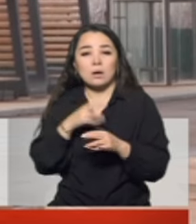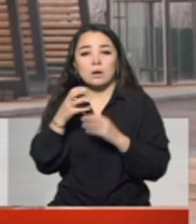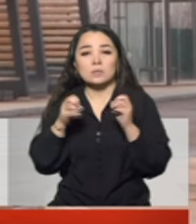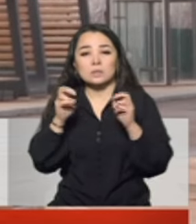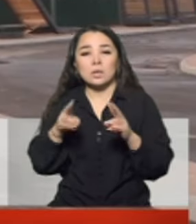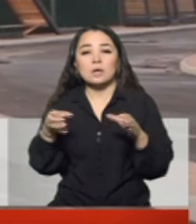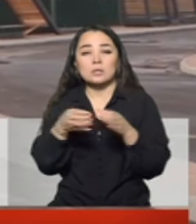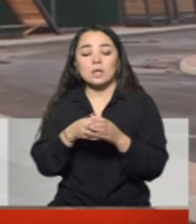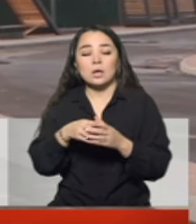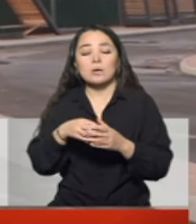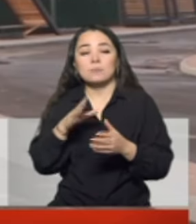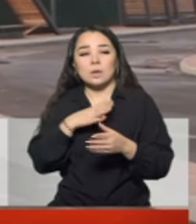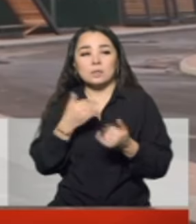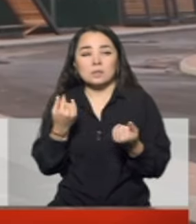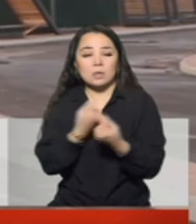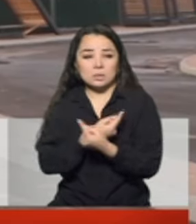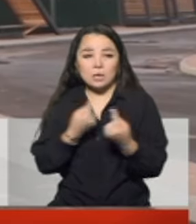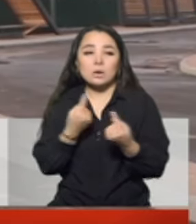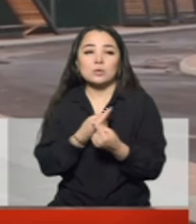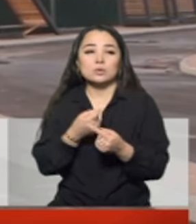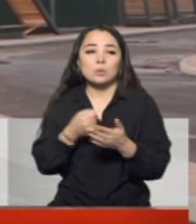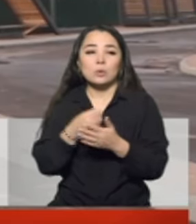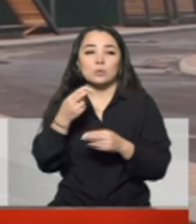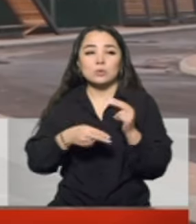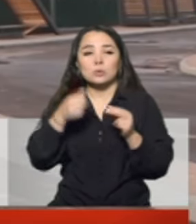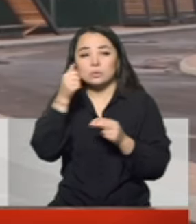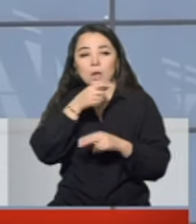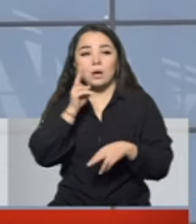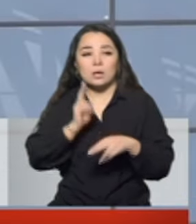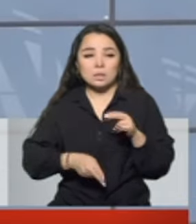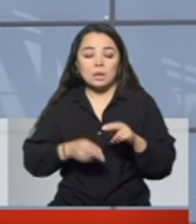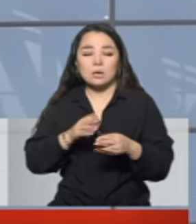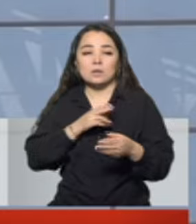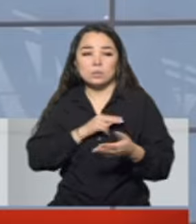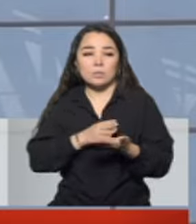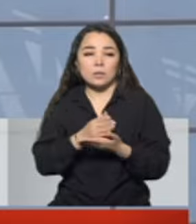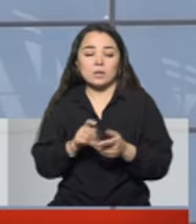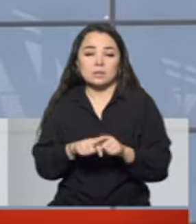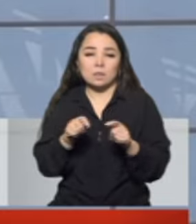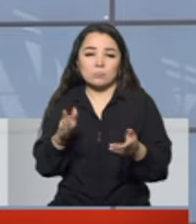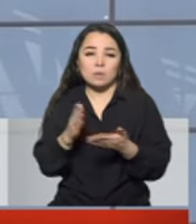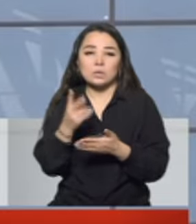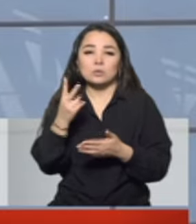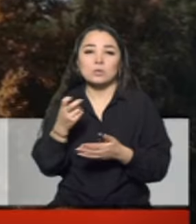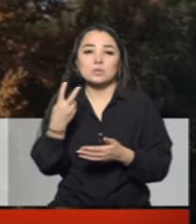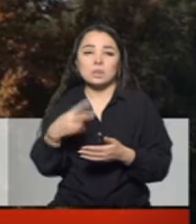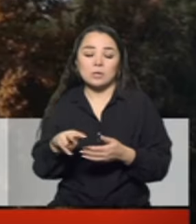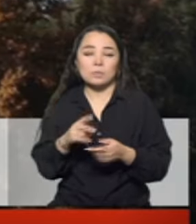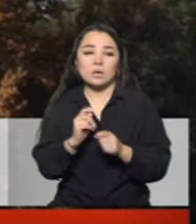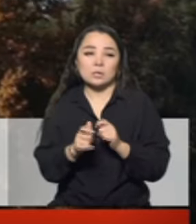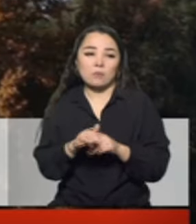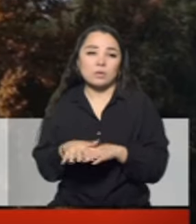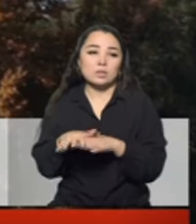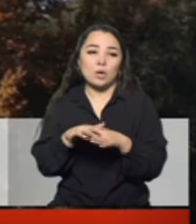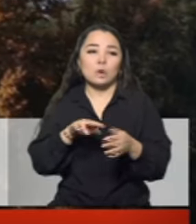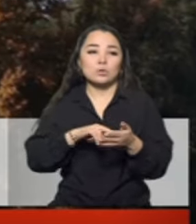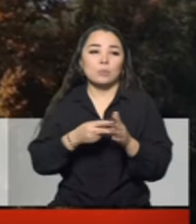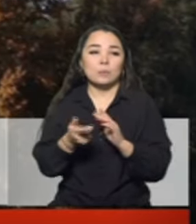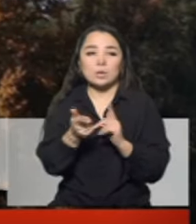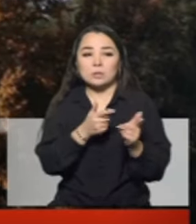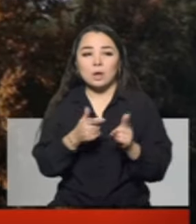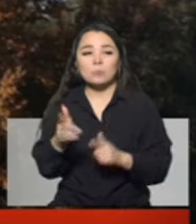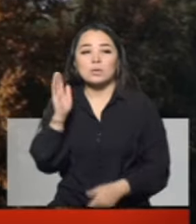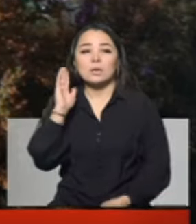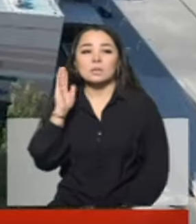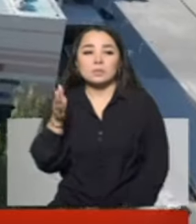халықаралық терминалының құрылысы жыл соңында аяқталып, жолаушыларға қызмет көрсете бастайды. Алдағы жылда 220 инвестициялық жоба жүзеге асады.